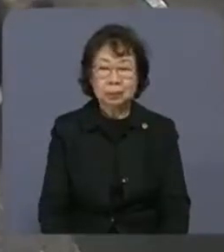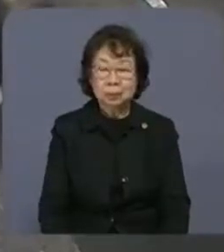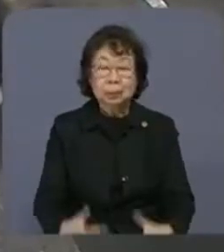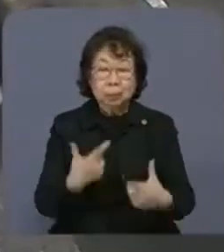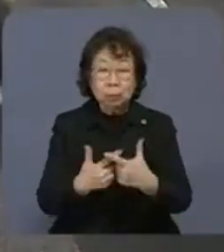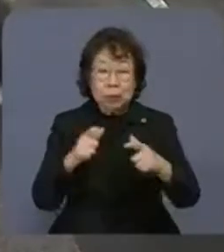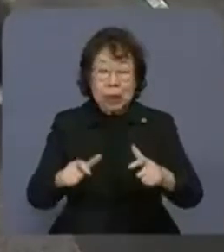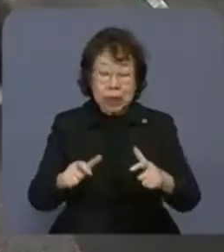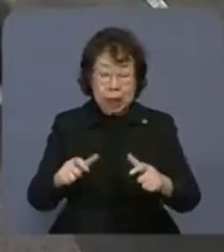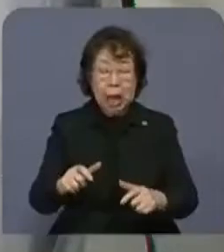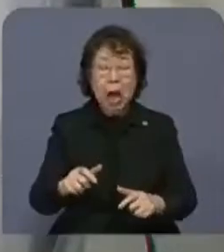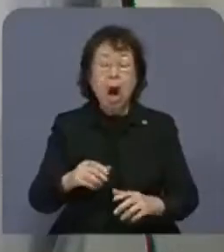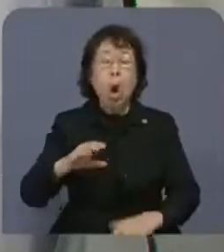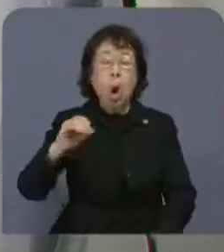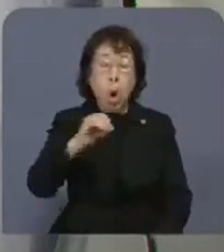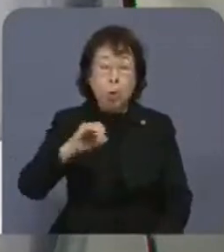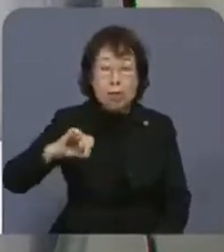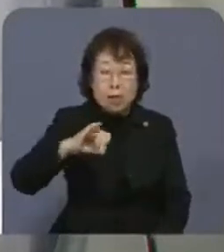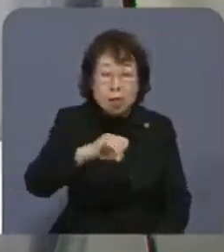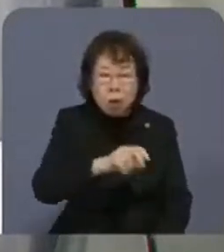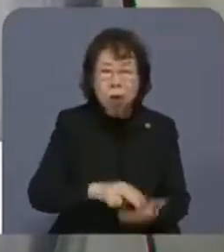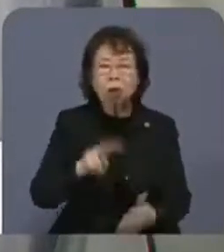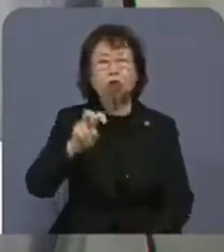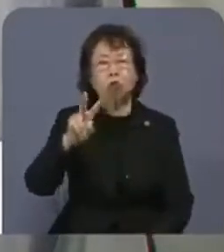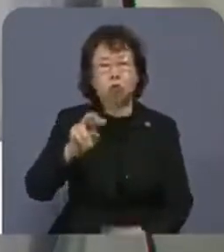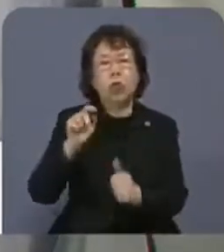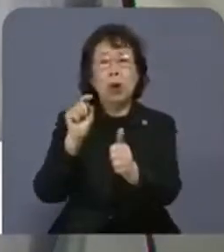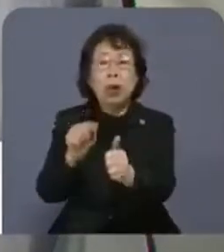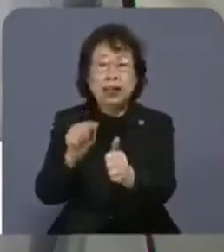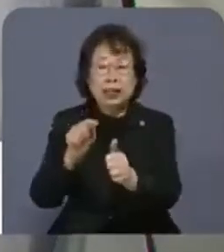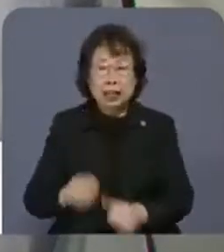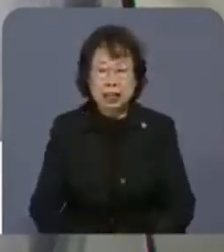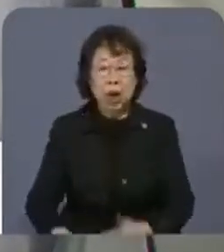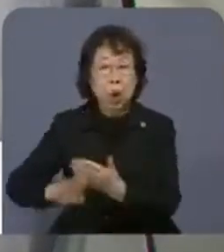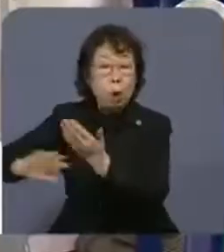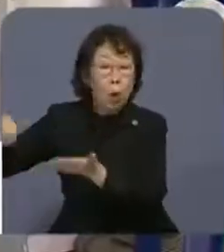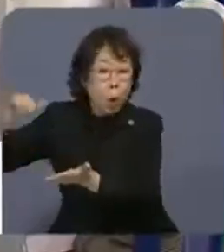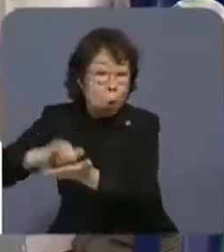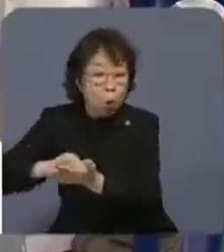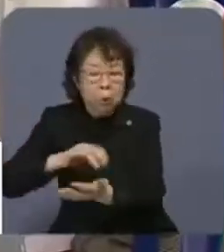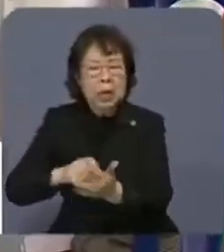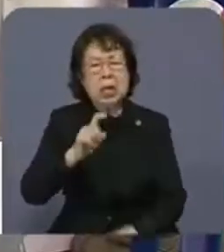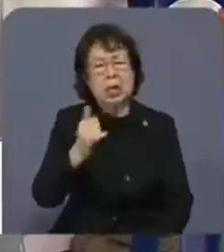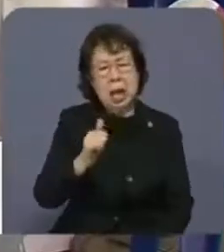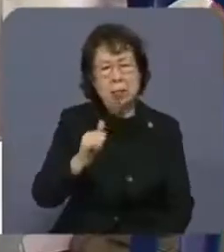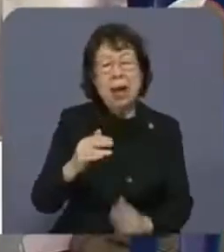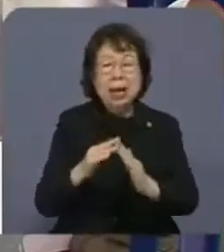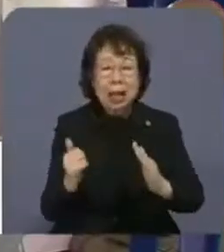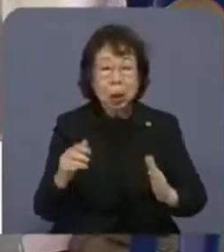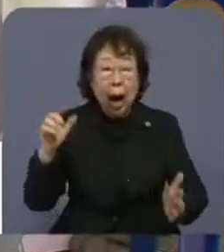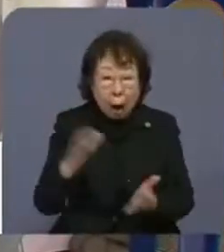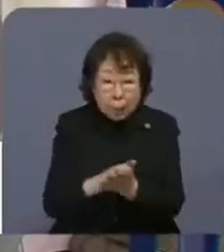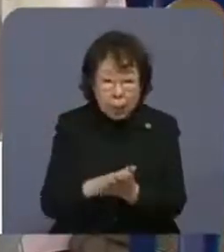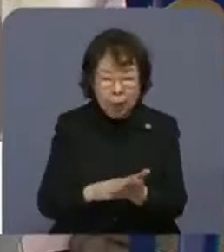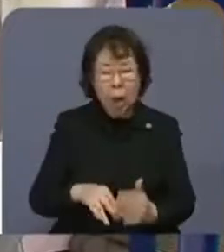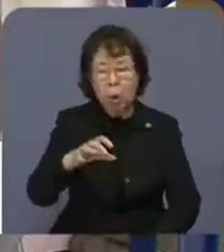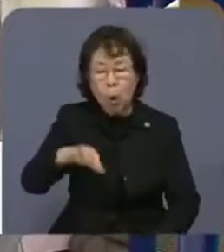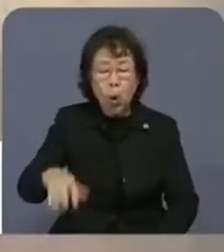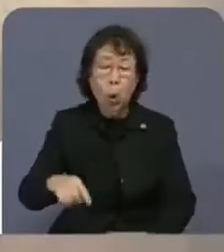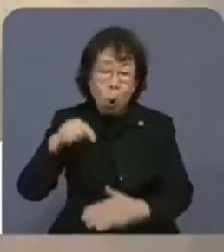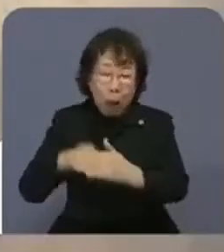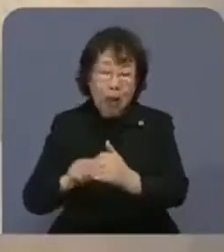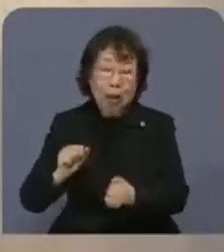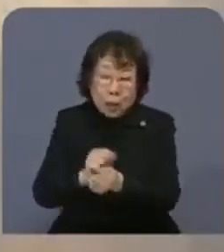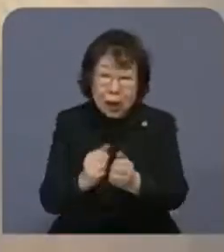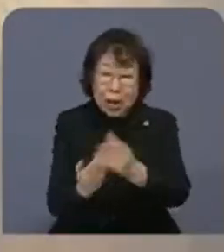부산에서 하루만에 5 미끄럼 확진 자 22명이 나왔습니다 대회 입국자 10명의 입국자 가족 1명 그리고 지역사회 안에서